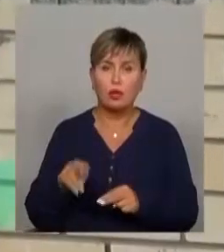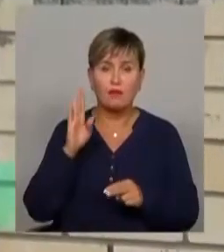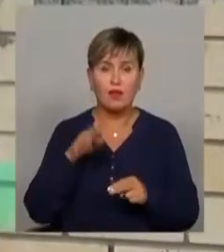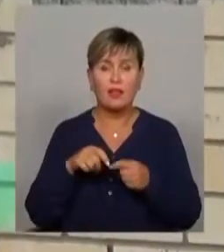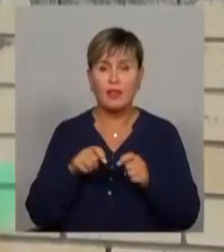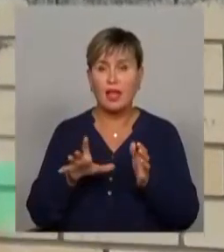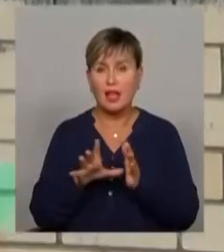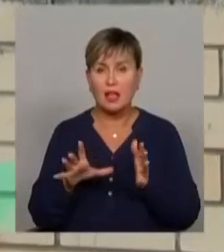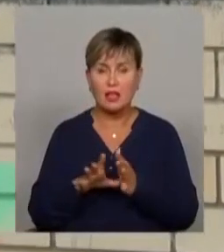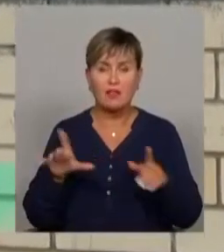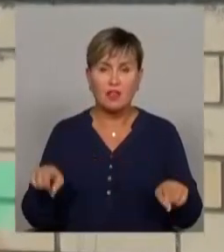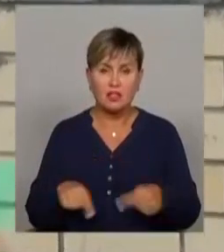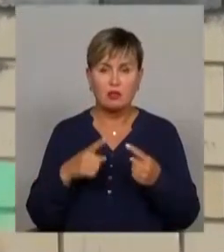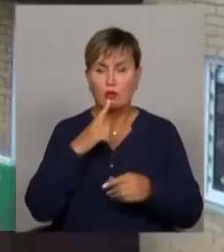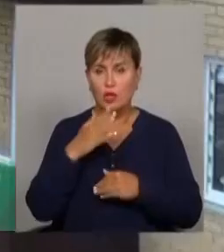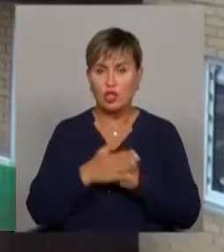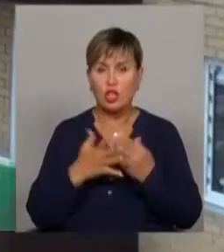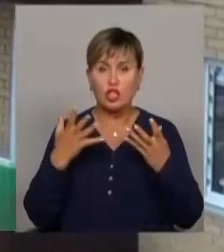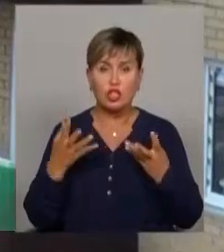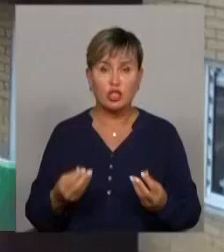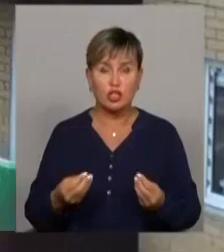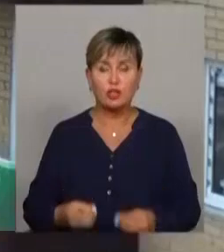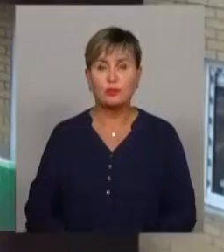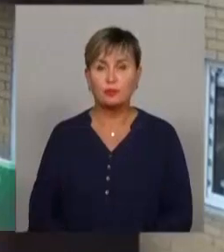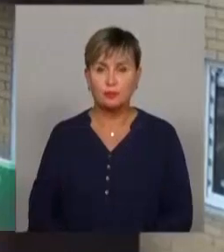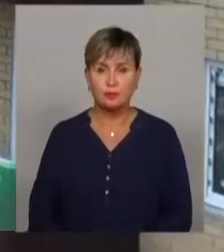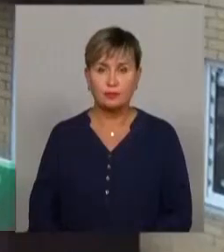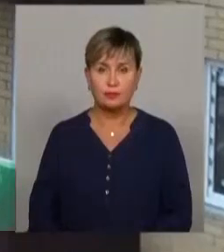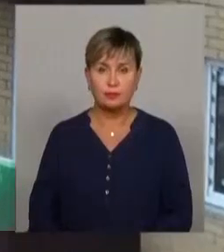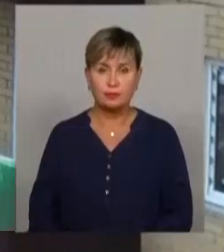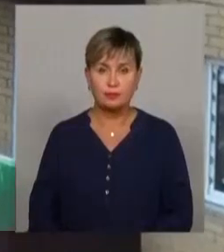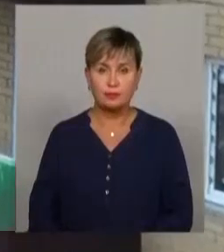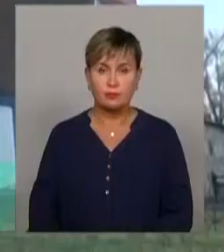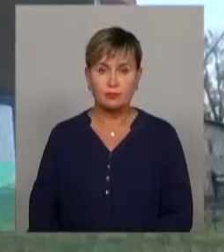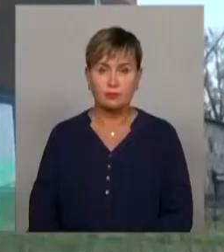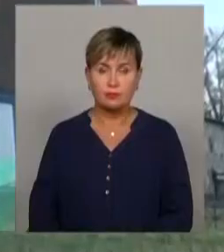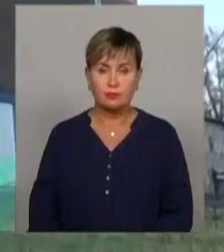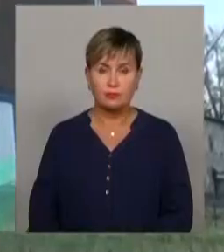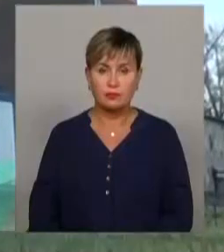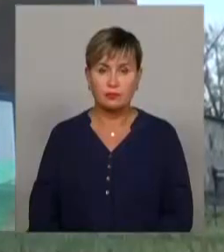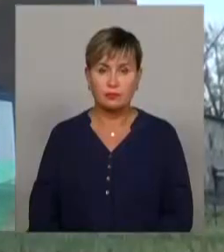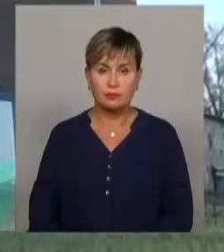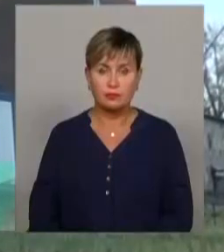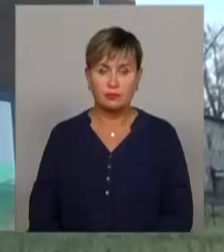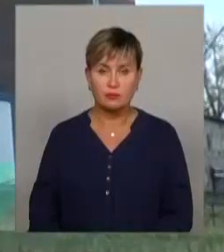и электроэнергии возобновится в ближайшие дни. Нургуль Алина, Жулзбек Ермуканов, телеканал Алматы, Североказахстанская область.